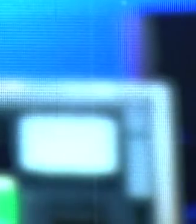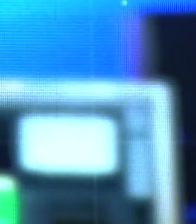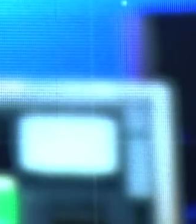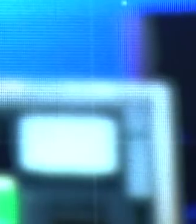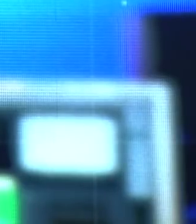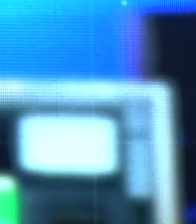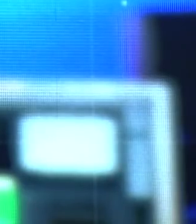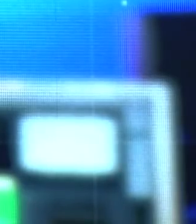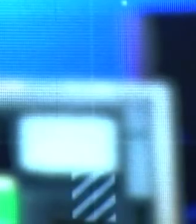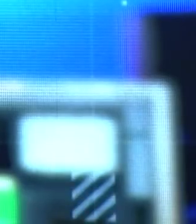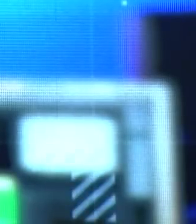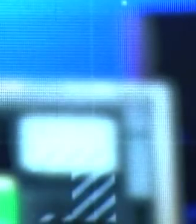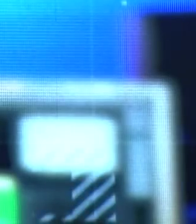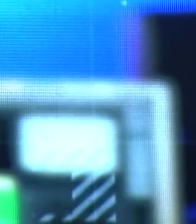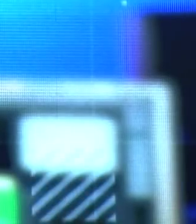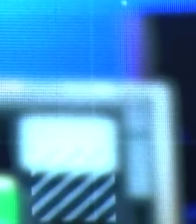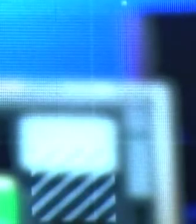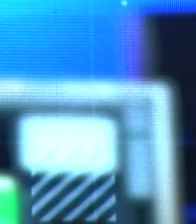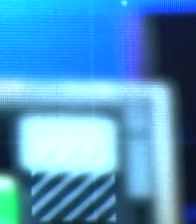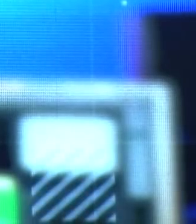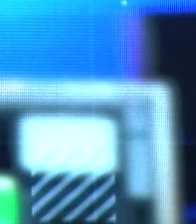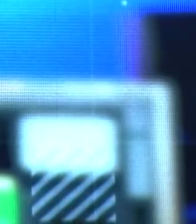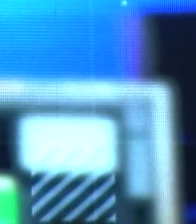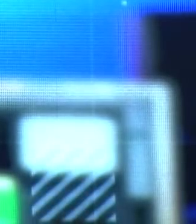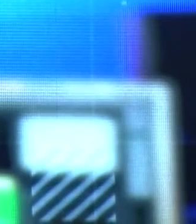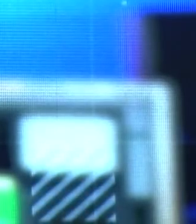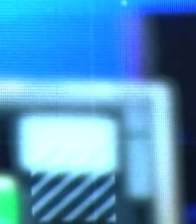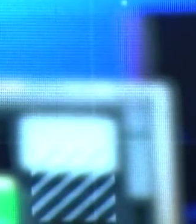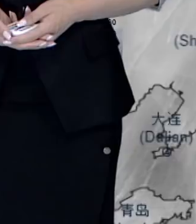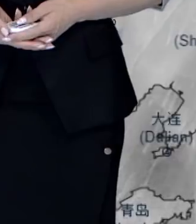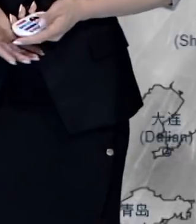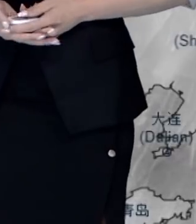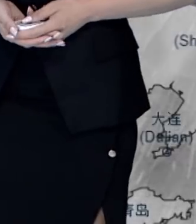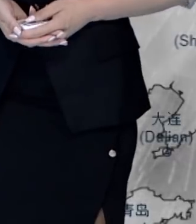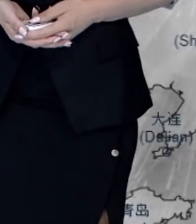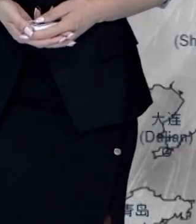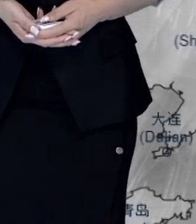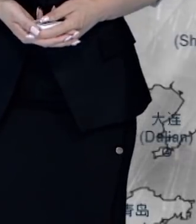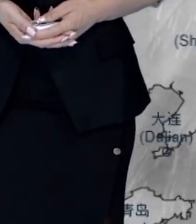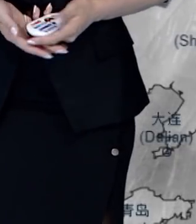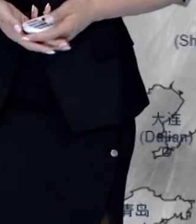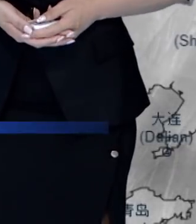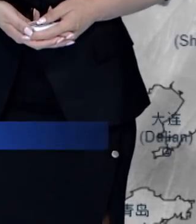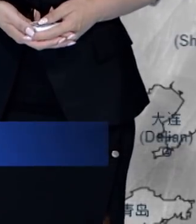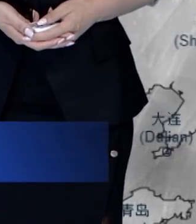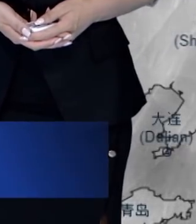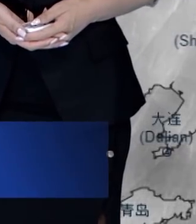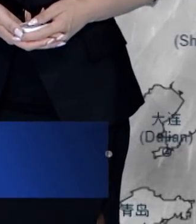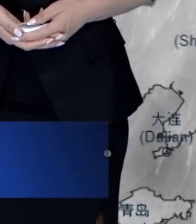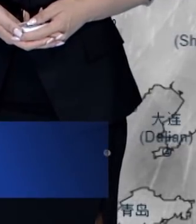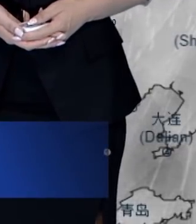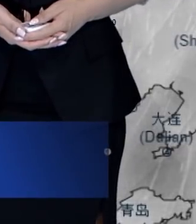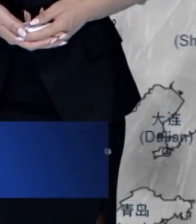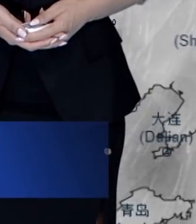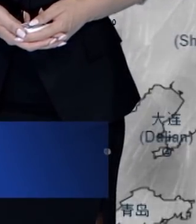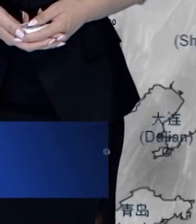анхаарлыг цаг агарын дэлгэрэнгүй мэдээлэл хандуулж байна. Цаг агарын хөтлөгч Отгон Баяр мэдээллийг хүргэнэ. Арим дүр үзэгчдээ 10 дугаар сарын 5-аас 6-ны